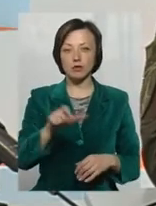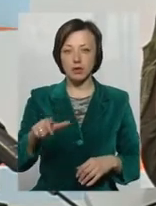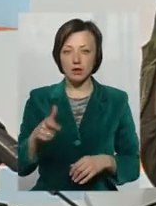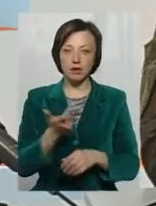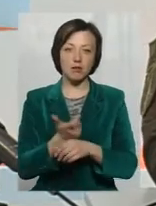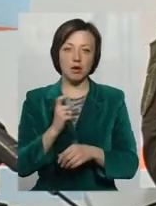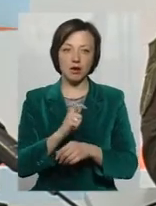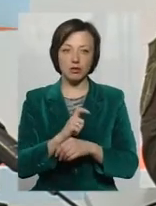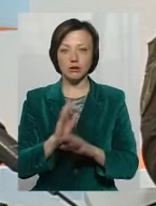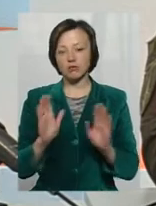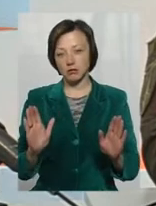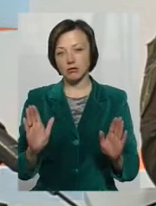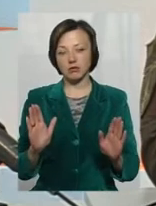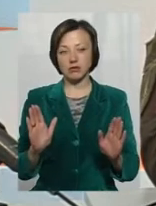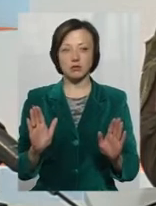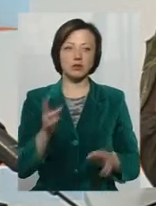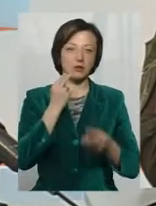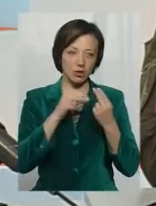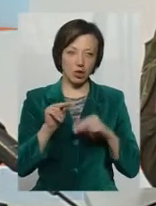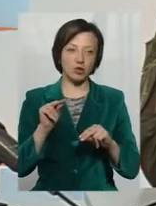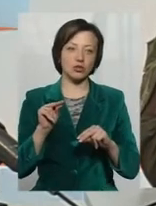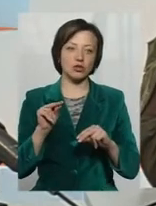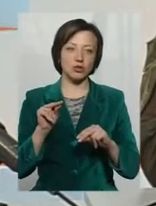буду говорити набагато, але краще,